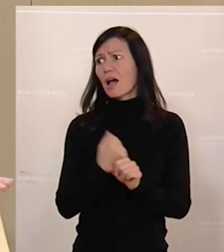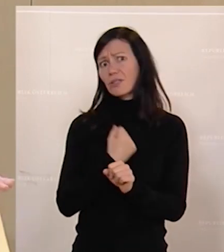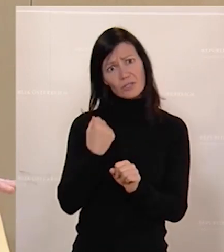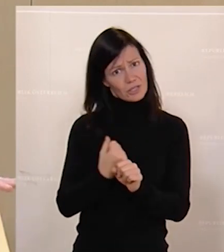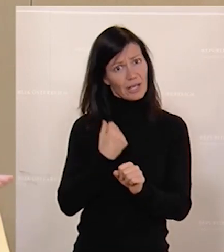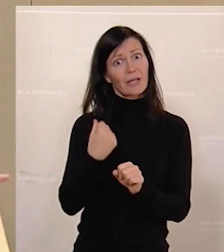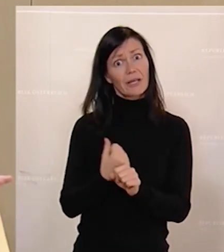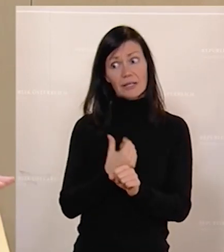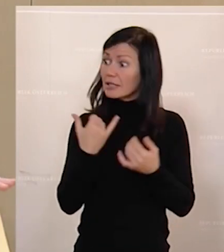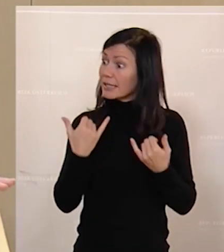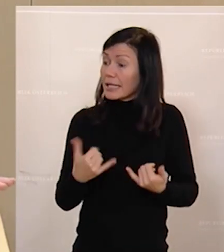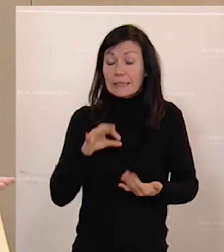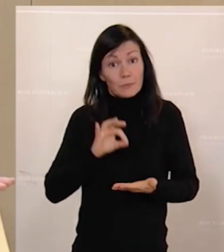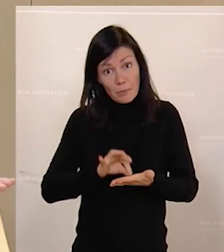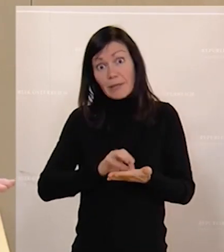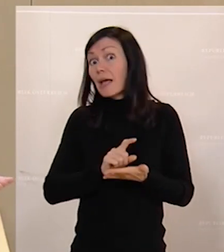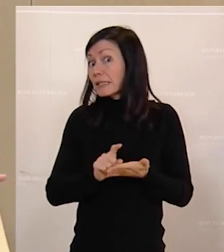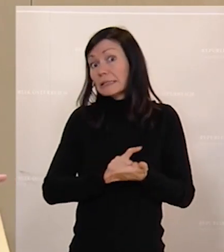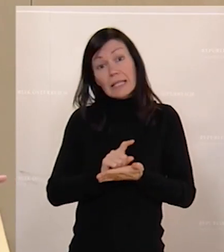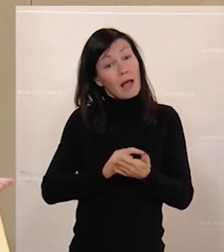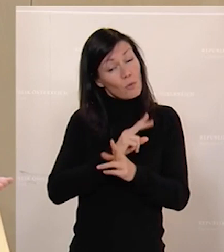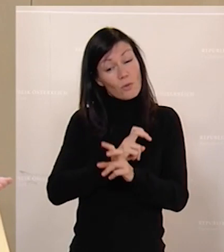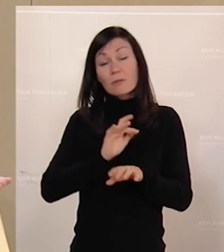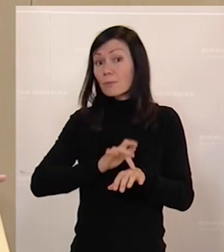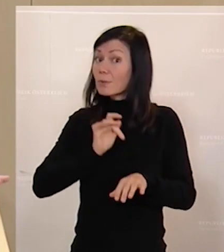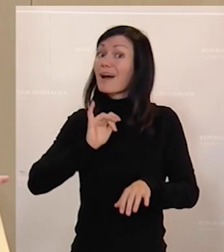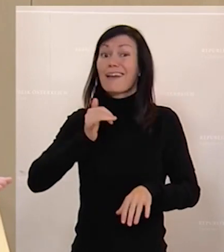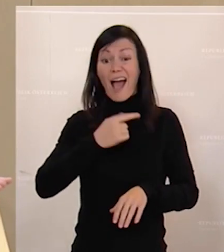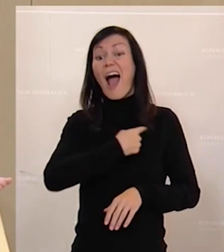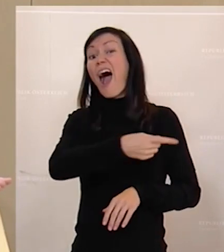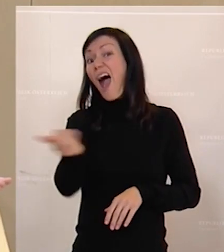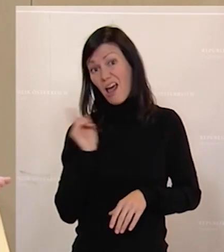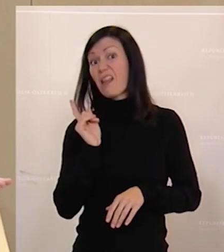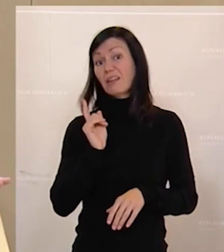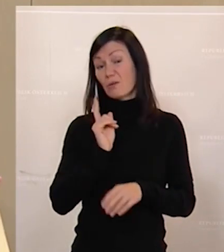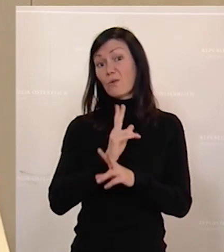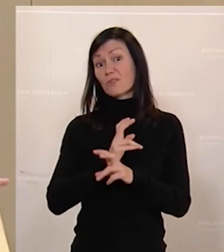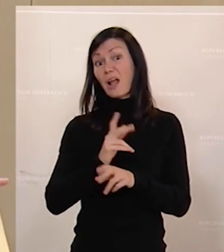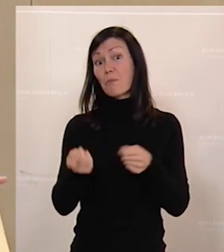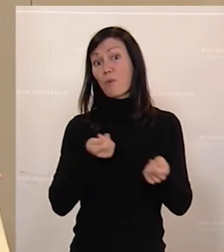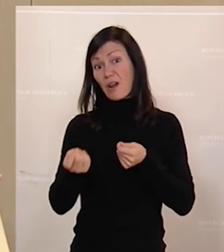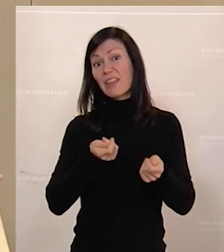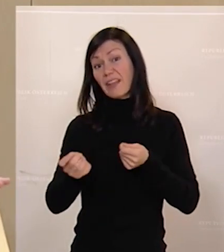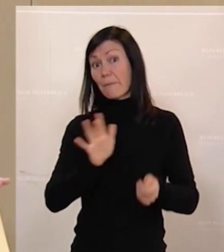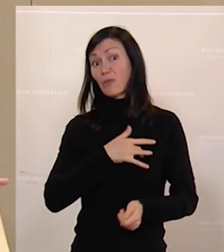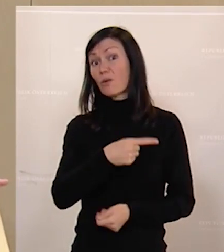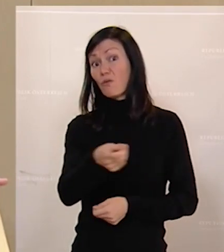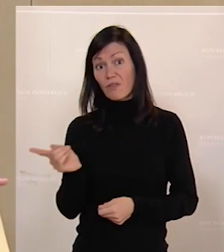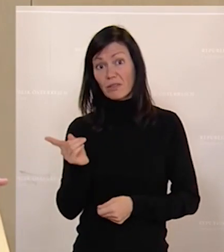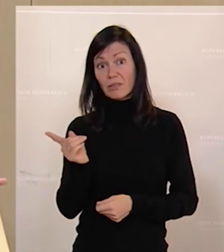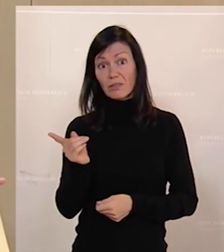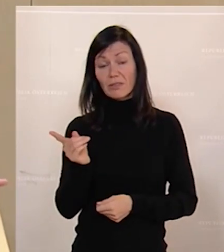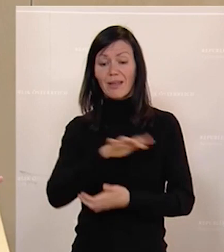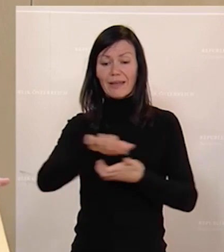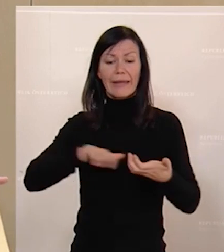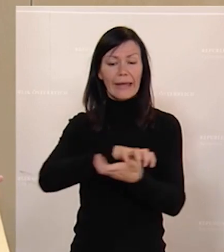derzeit eine sehr, sehr heikle Situation in Österreich und die betrifft alle Politikerinnen und Politiker. Denn mit diesem Chaos, mit dieser Regierungskrise